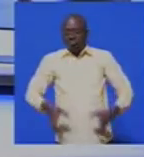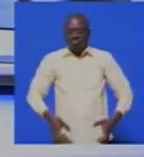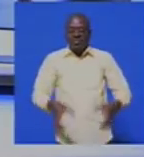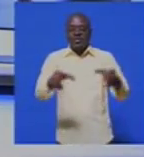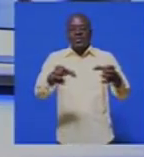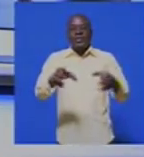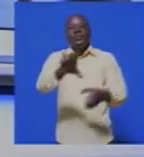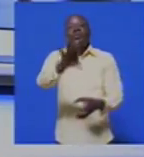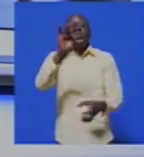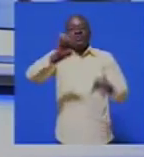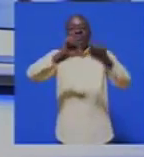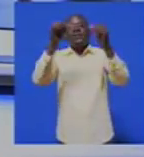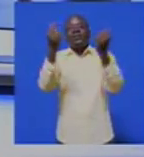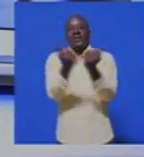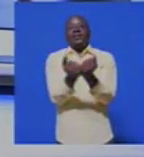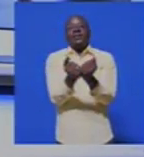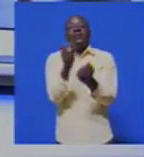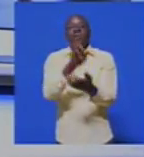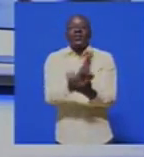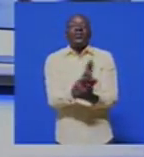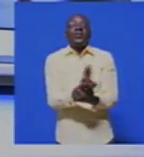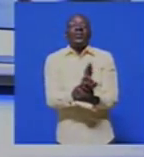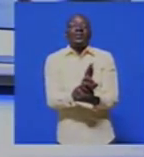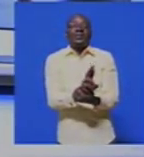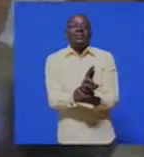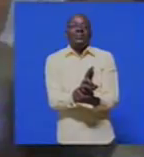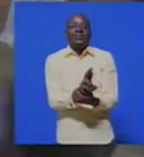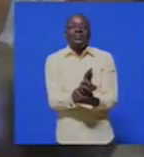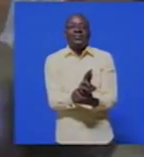Découvrons cette association avec Constantin Ouedraogo et Karim Bikienga.